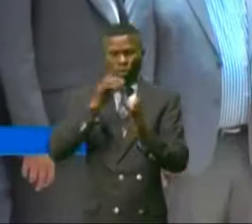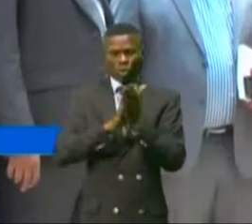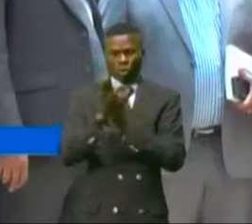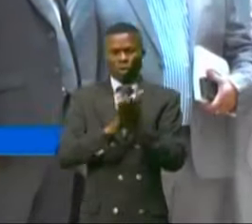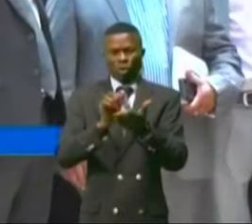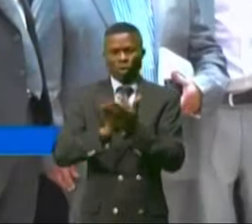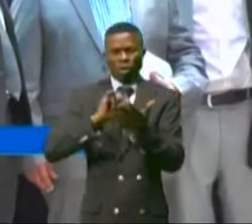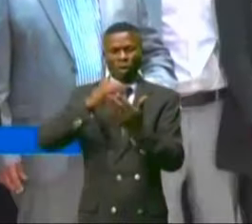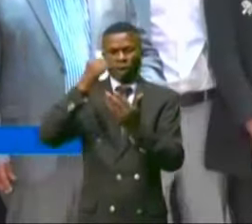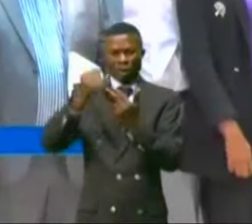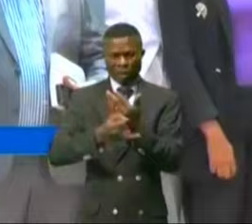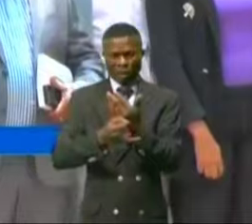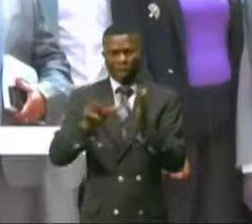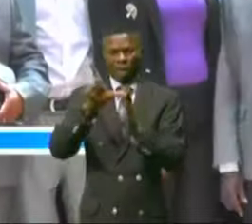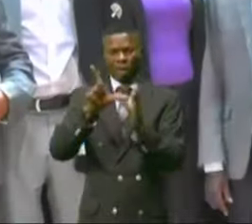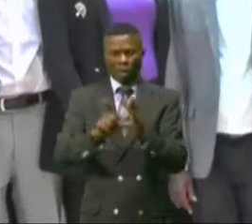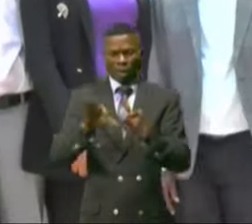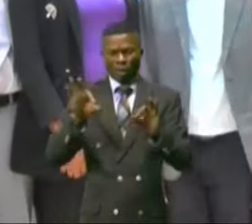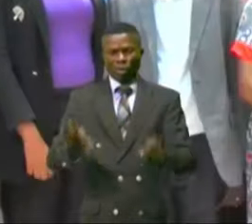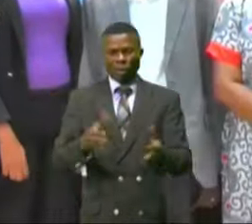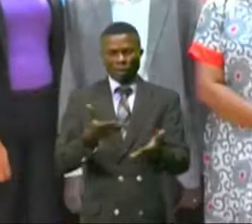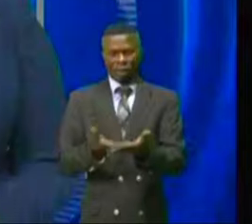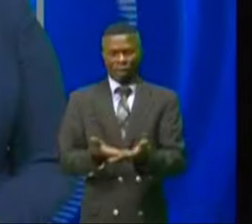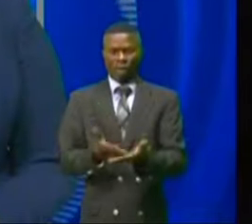ces projets en la loi foncière.